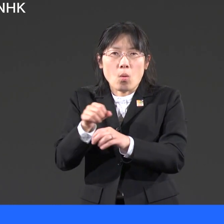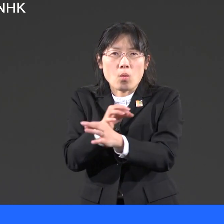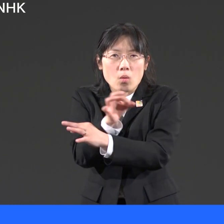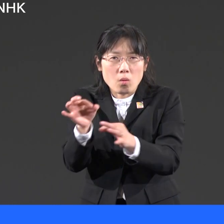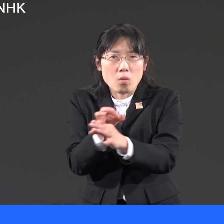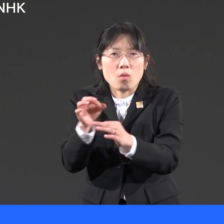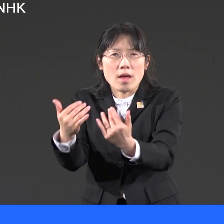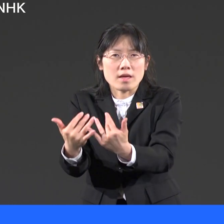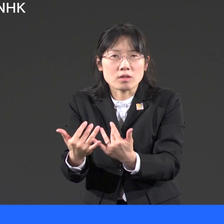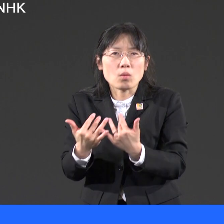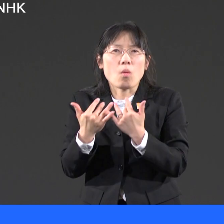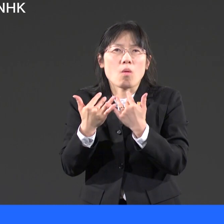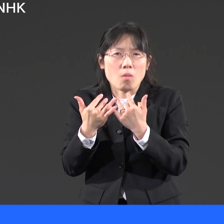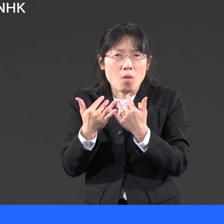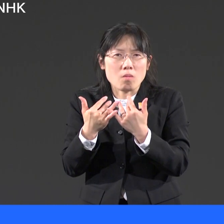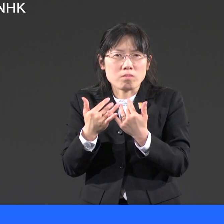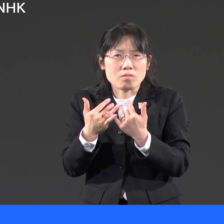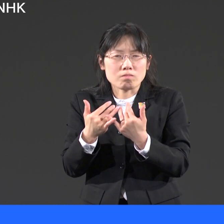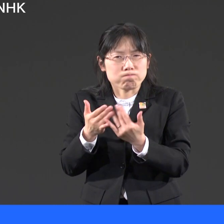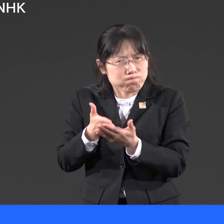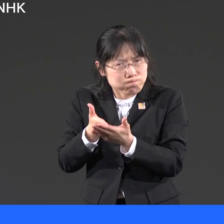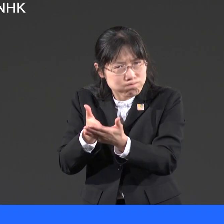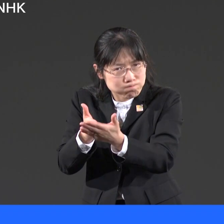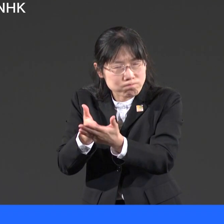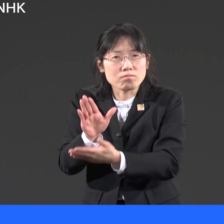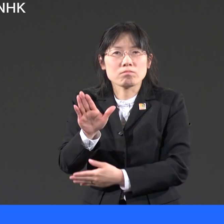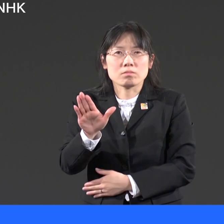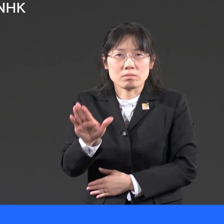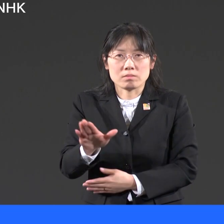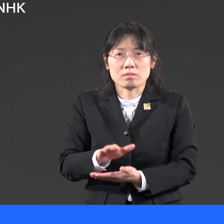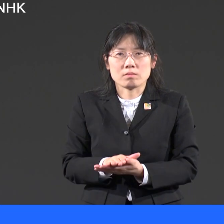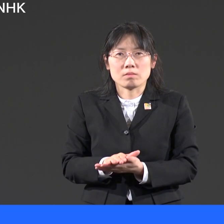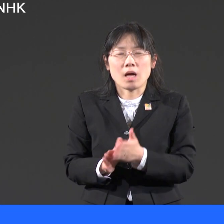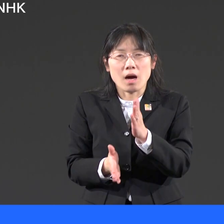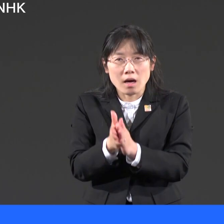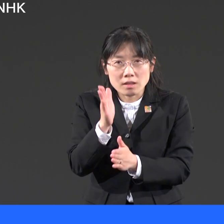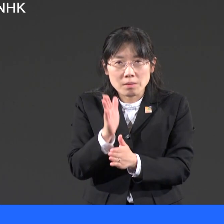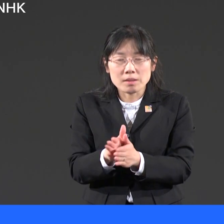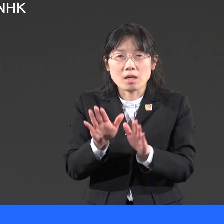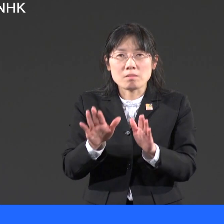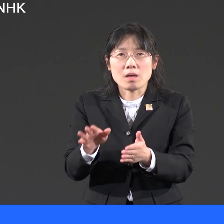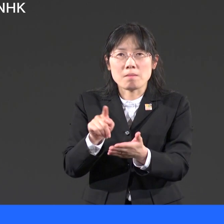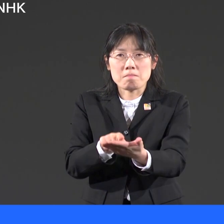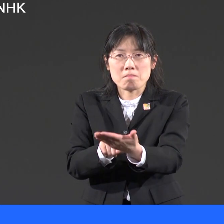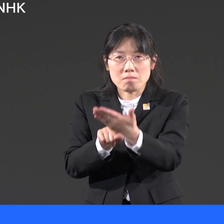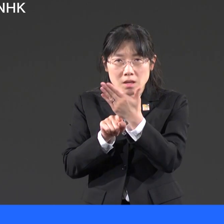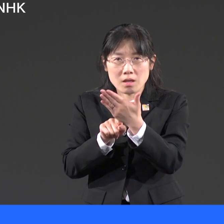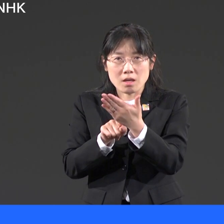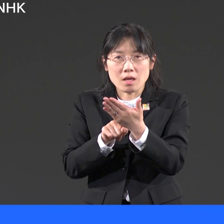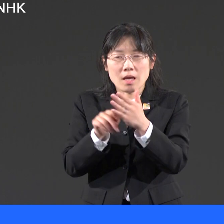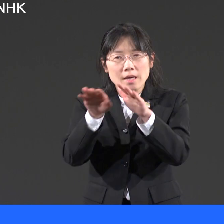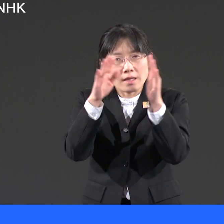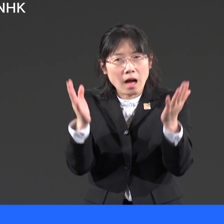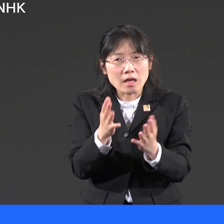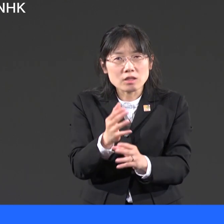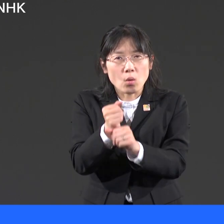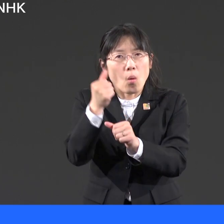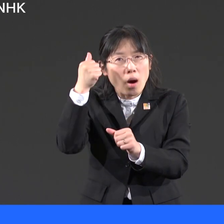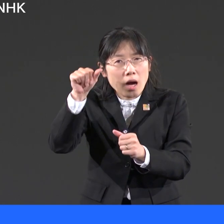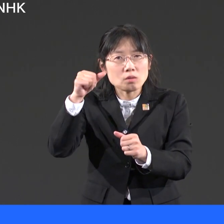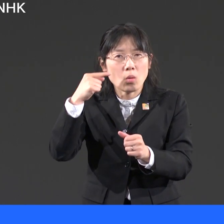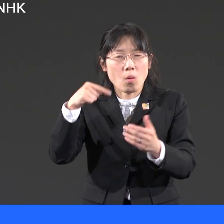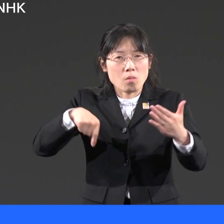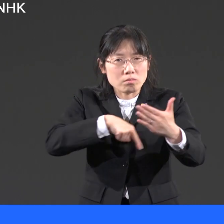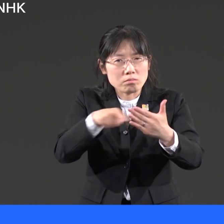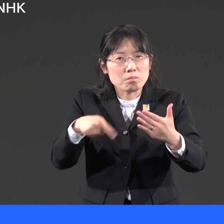響ということも、言及されましたけれども、改めて現在示されている概要案の経費の見直しということをお考えない